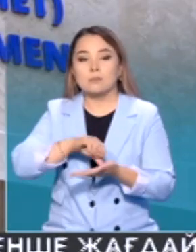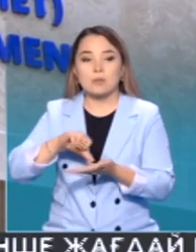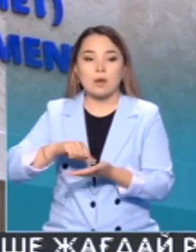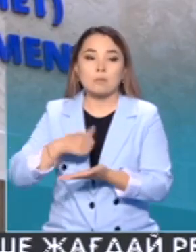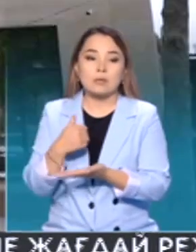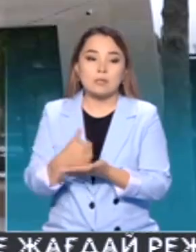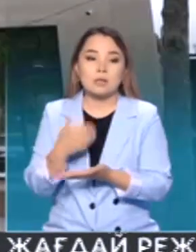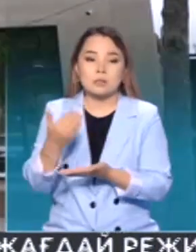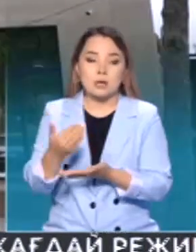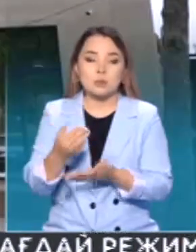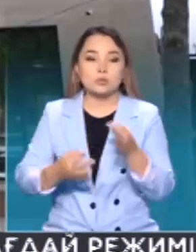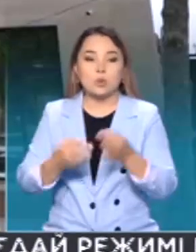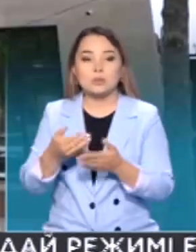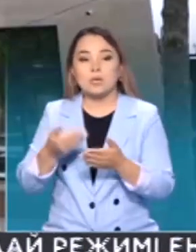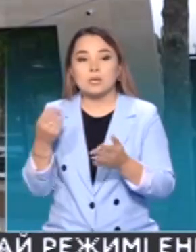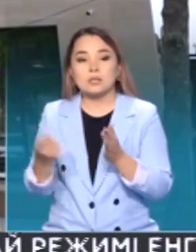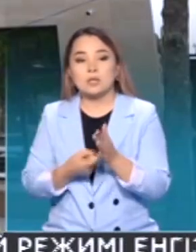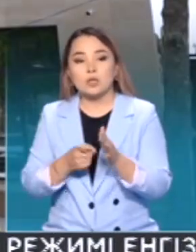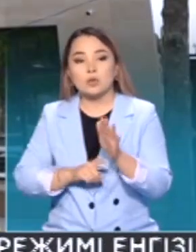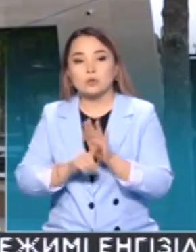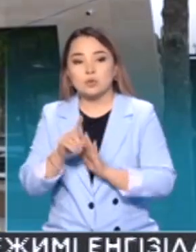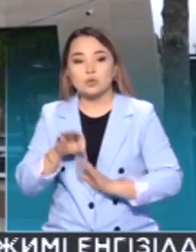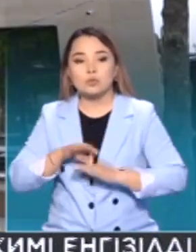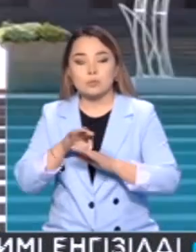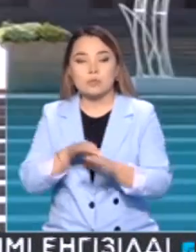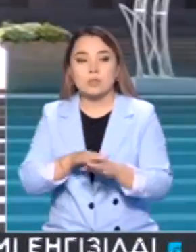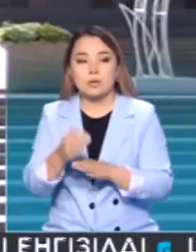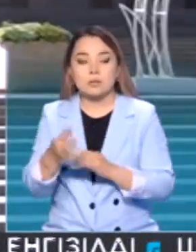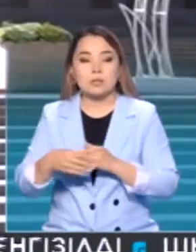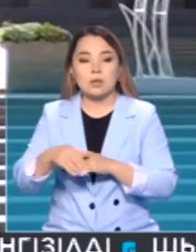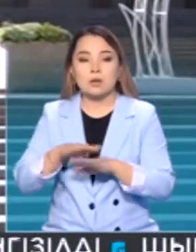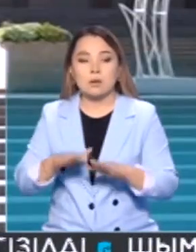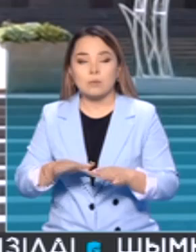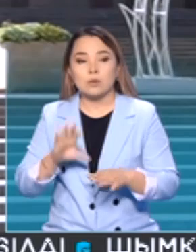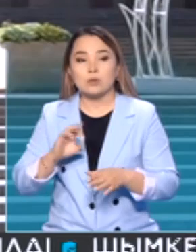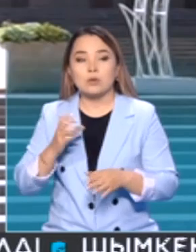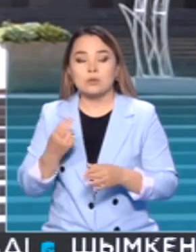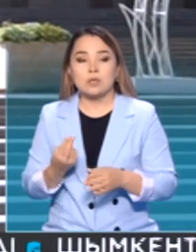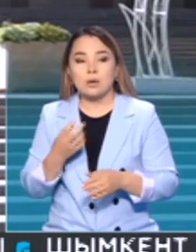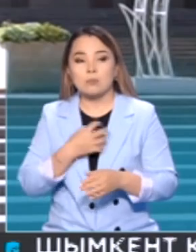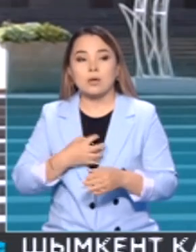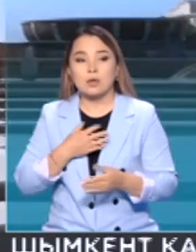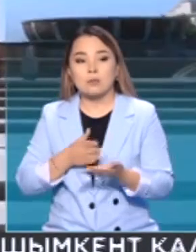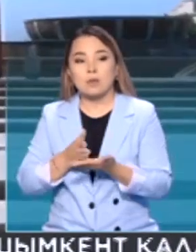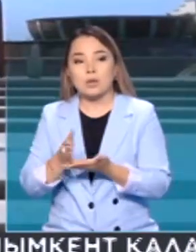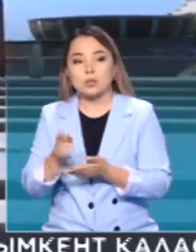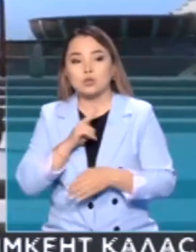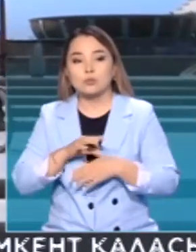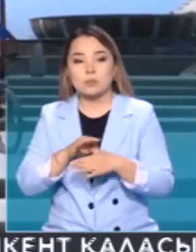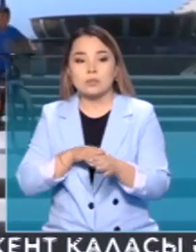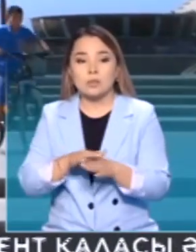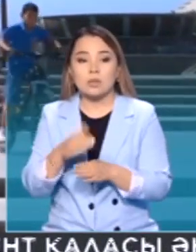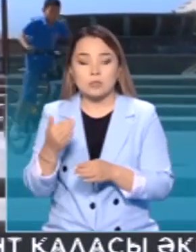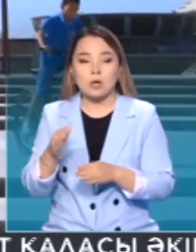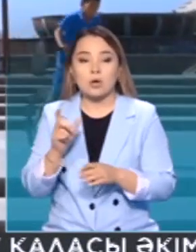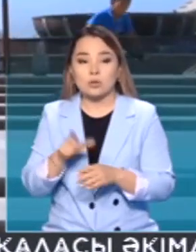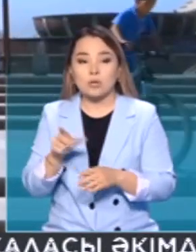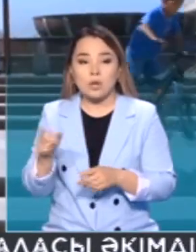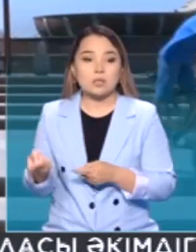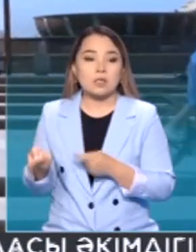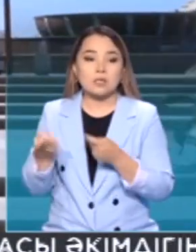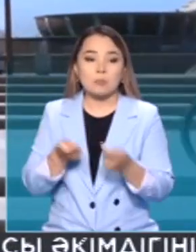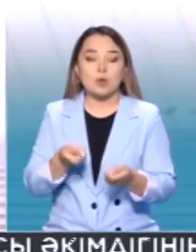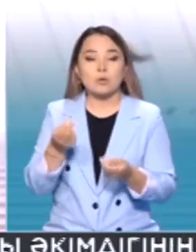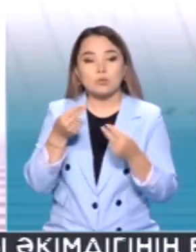қатысты қазір сотқа дейінгі тергеу жүргізілуде. Оған мегаполистің әлеуметтік маңызы бар бағыттары бойынша жолаушылар